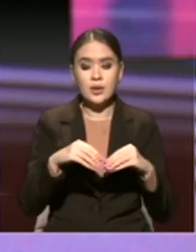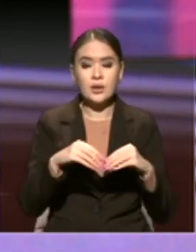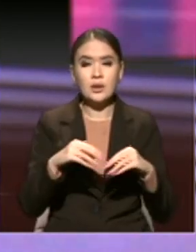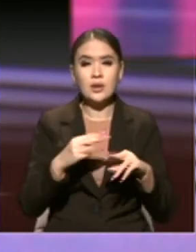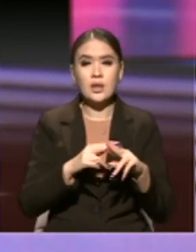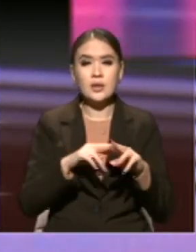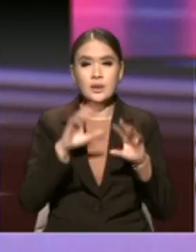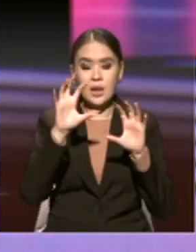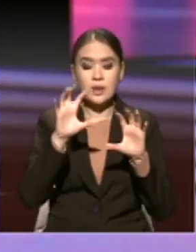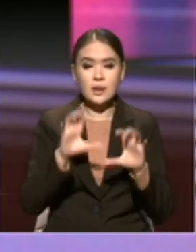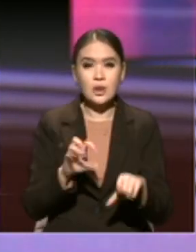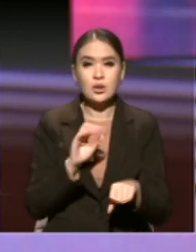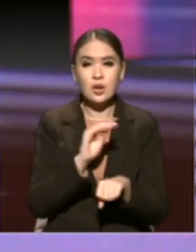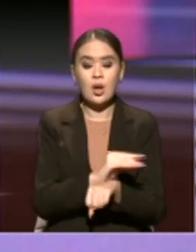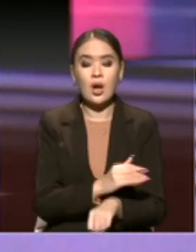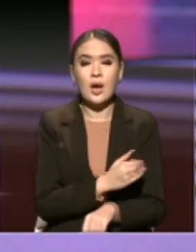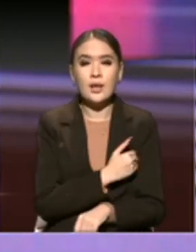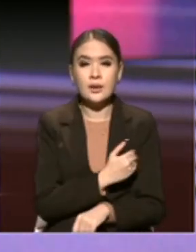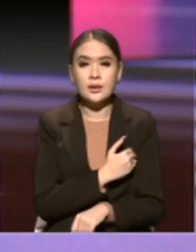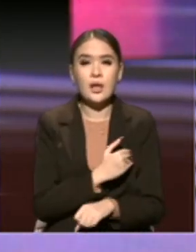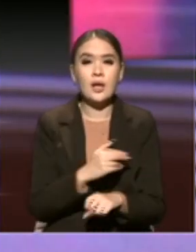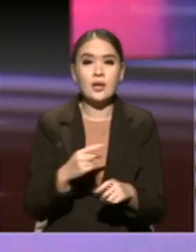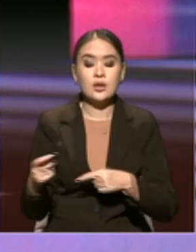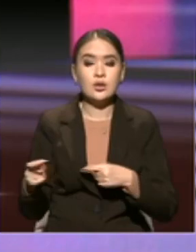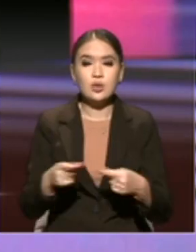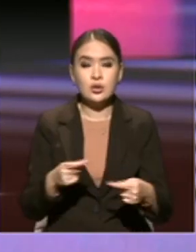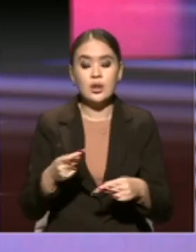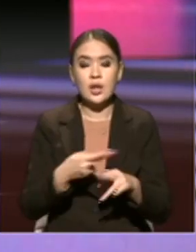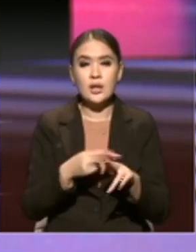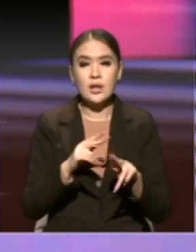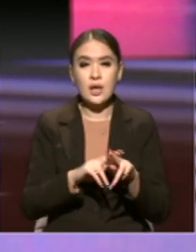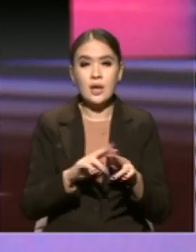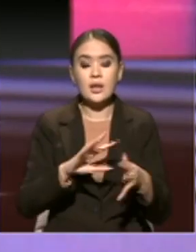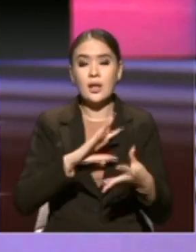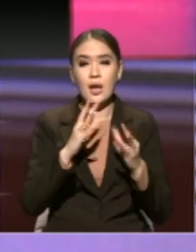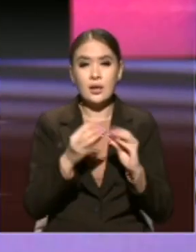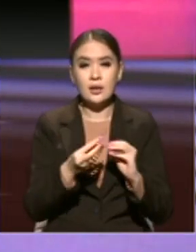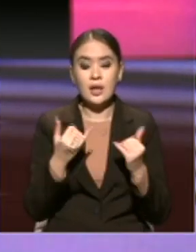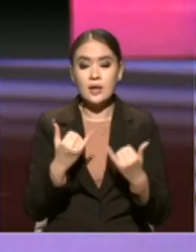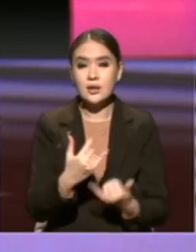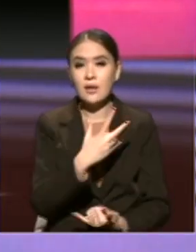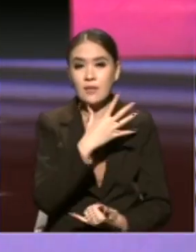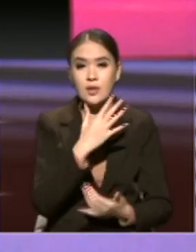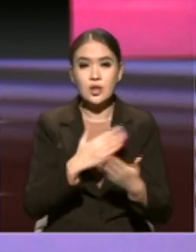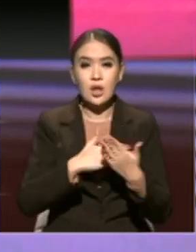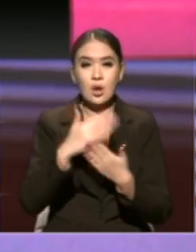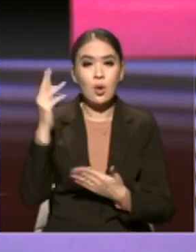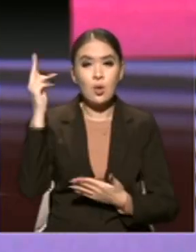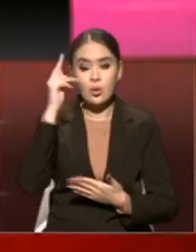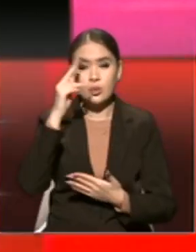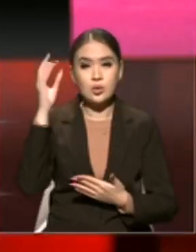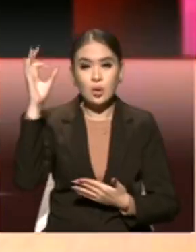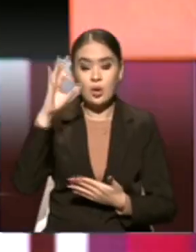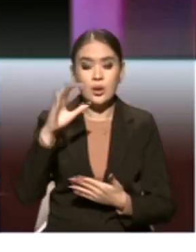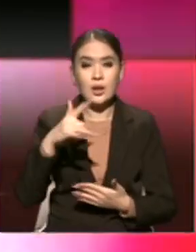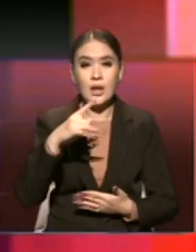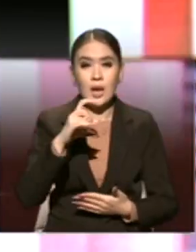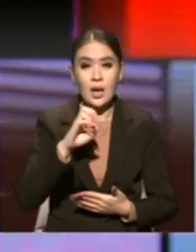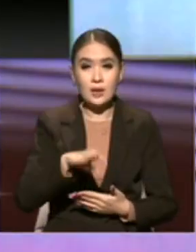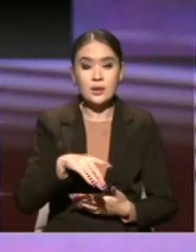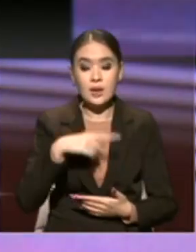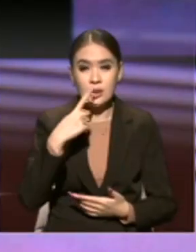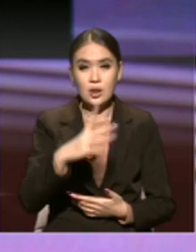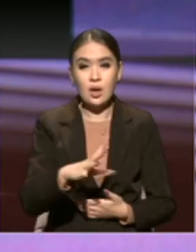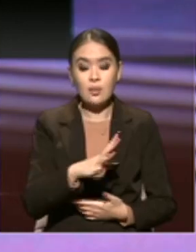заңдастыру мәселесін қолға алуды жүргізіп жатырмыз. Яғни біз қазіргі уақытта егер жоғары оқу орны есебінен берілетін грант десек,